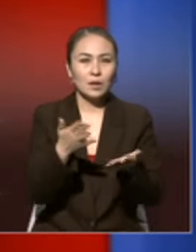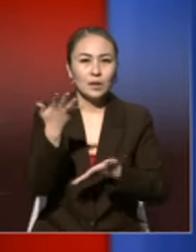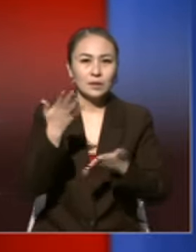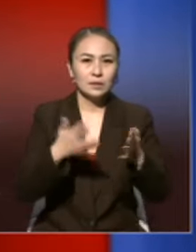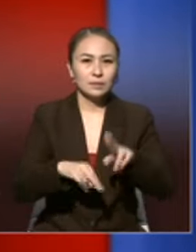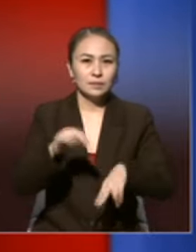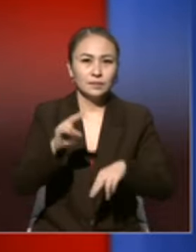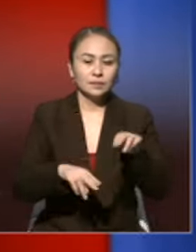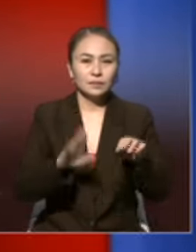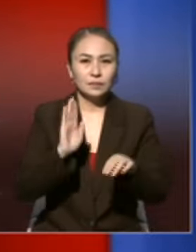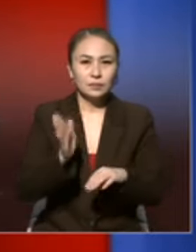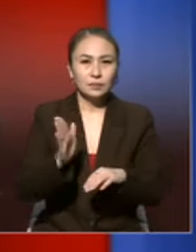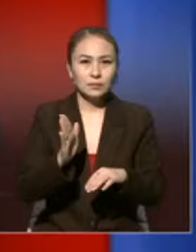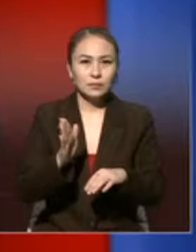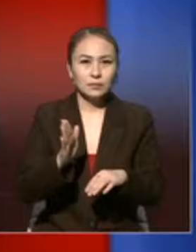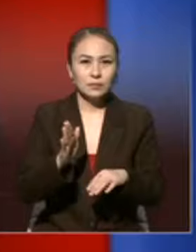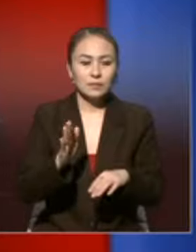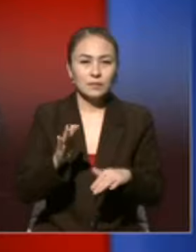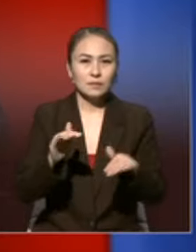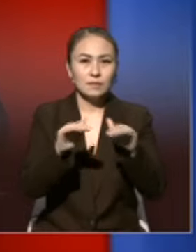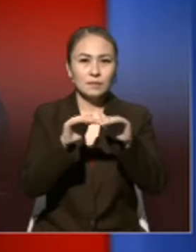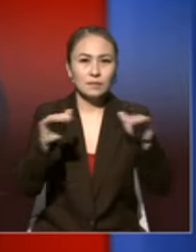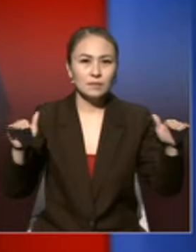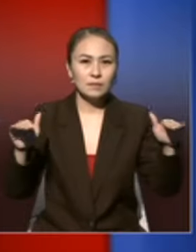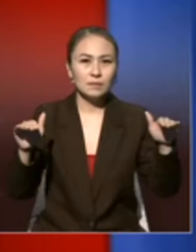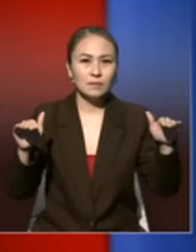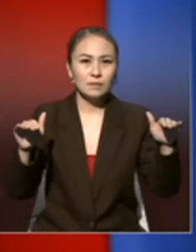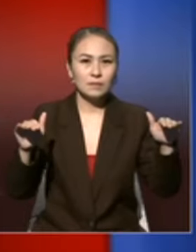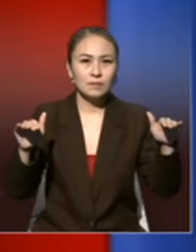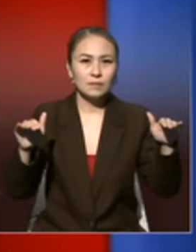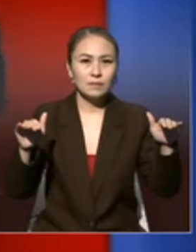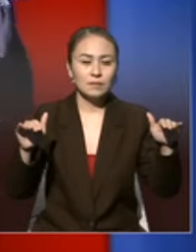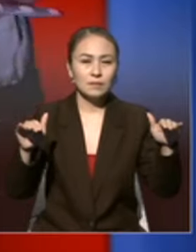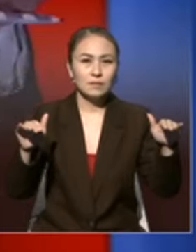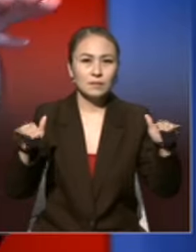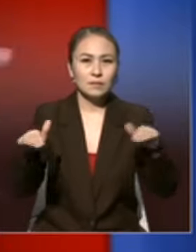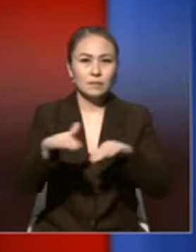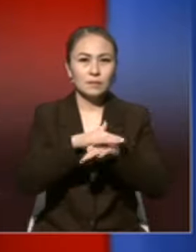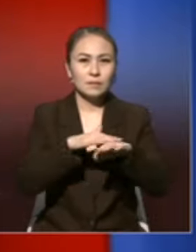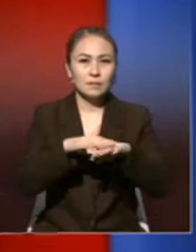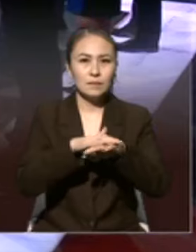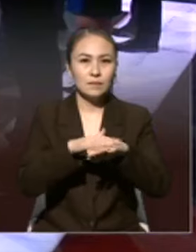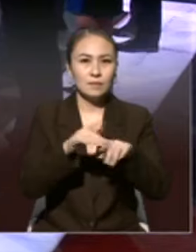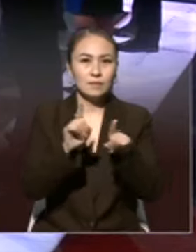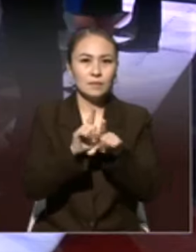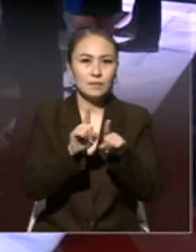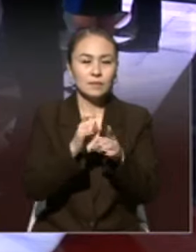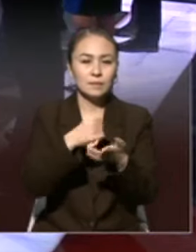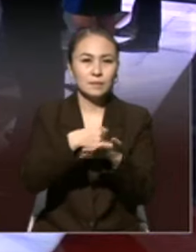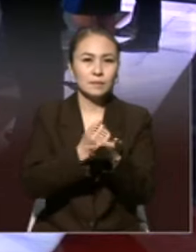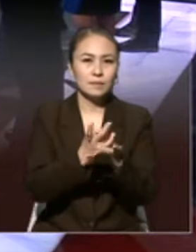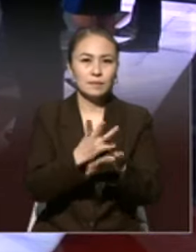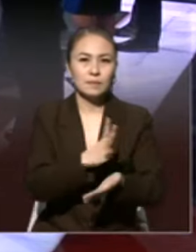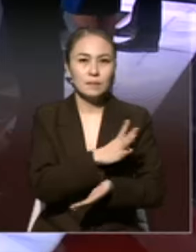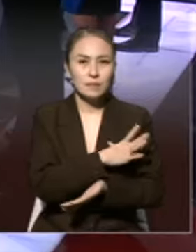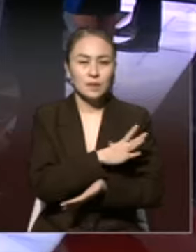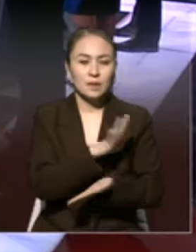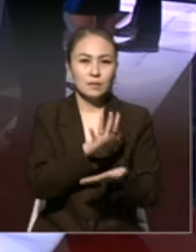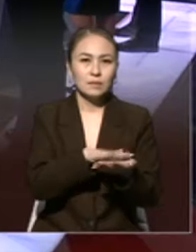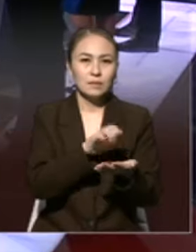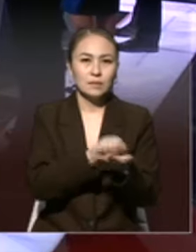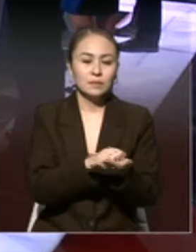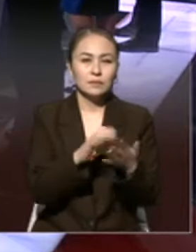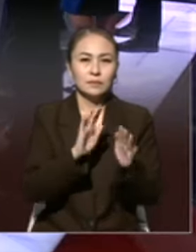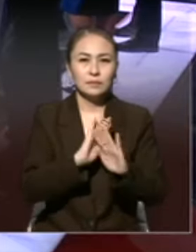болса, ол жаңағындай деңгейге сәйкес өзінің жаңағындай қорғаныс бекеттерін ондай биіктету керек еді. Ал енді ол салдар емес,